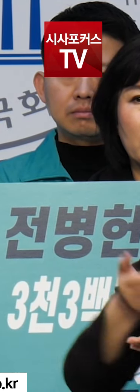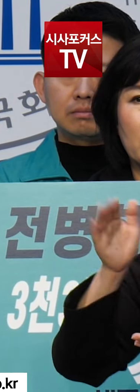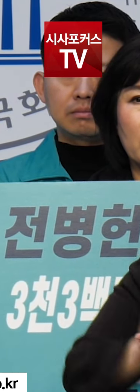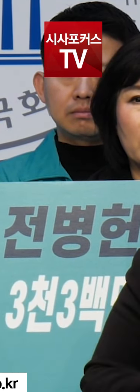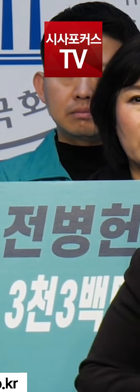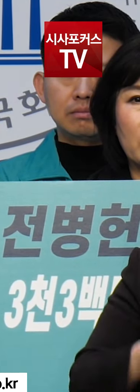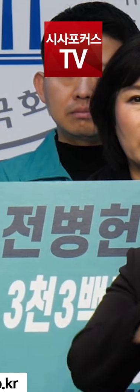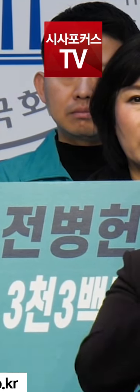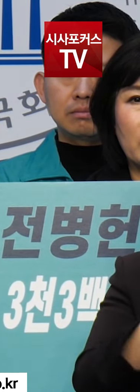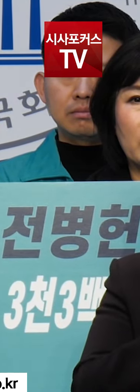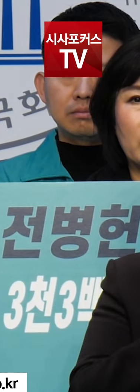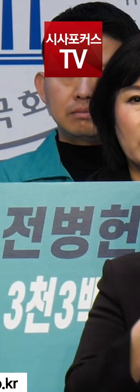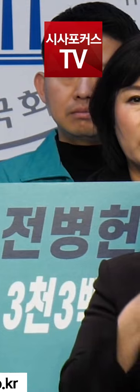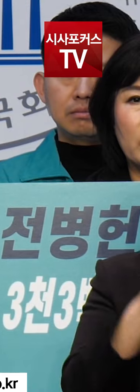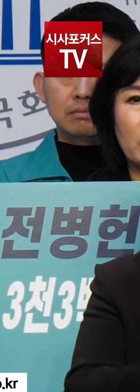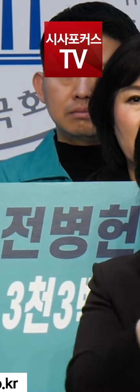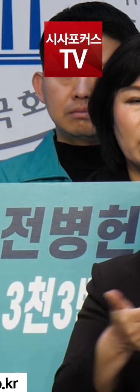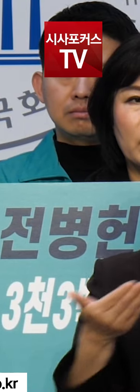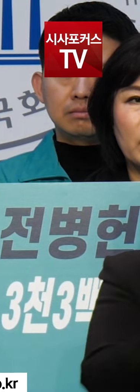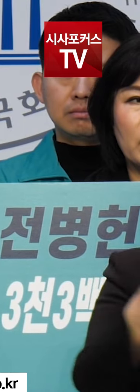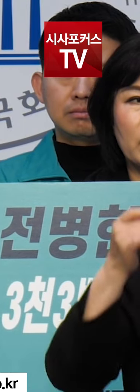정권을 제대로 견제하지 못한